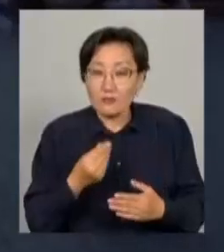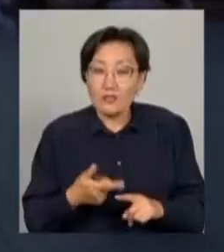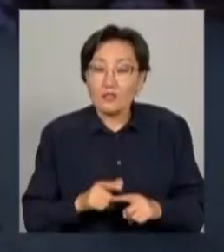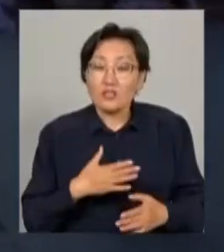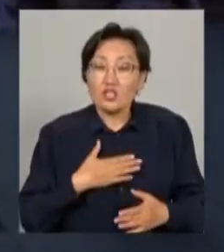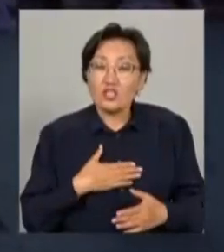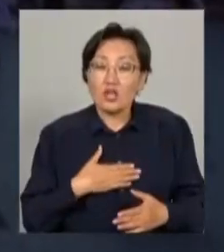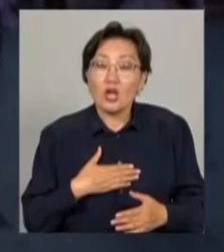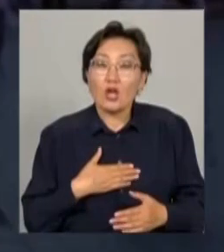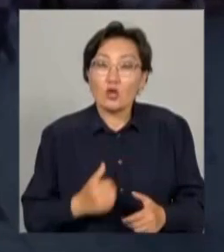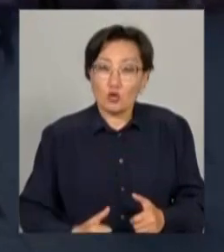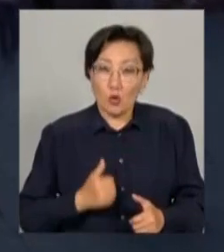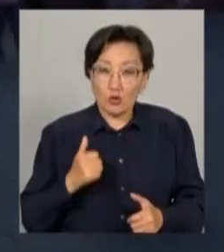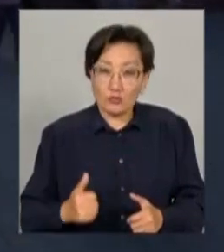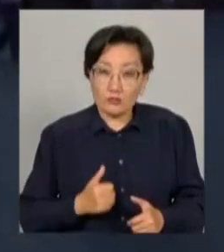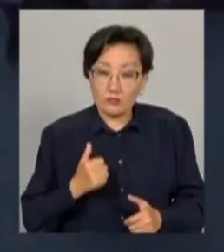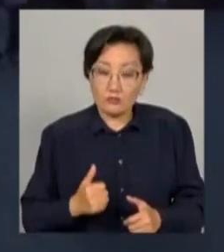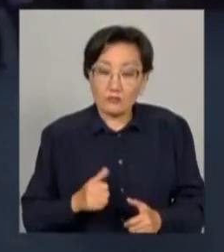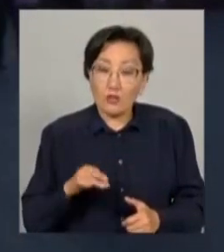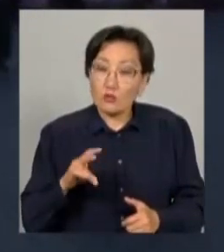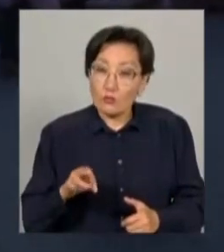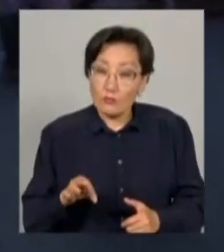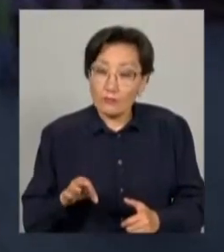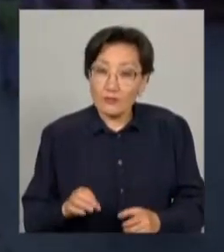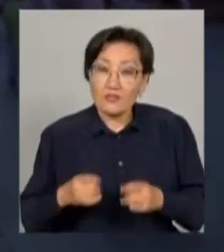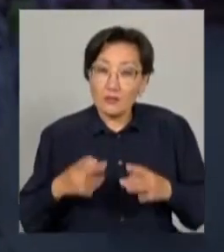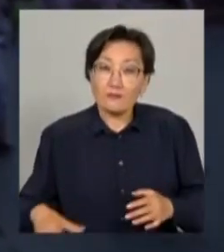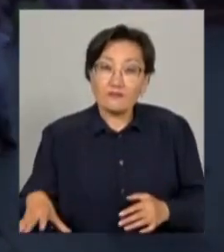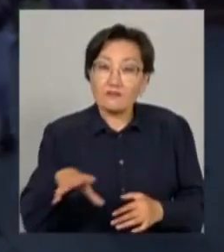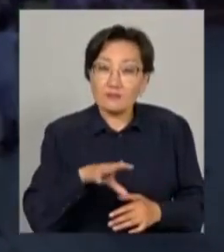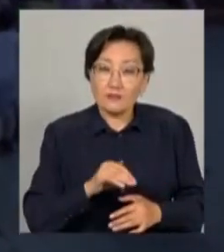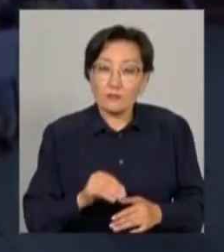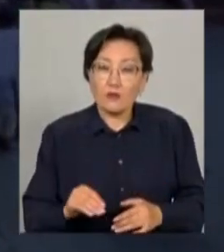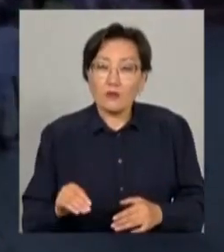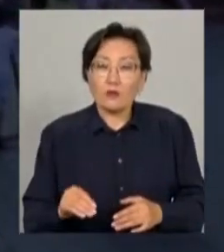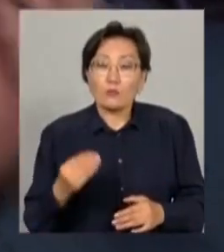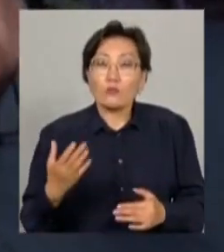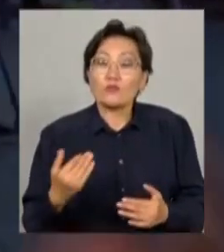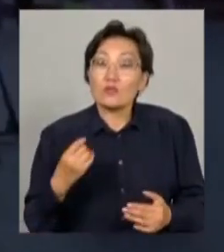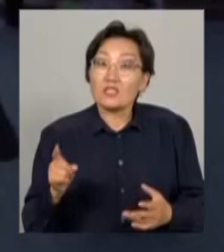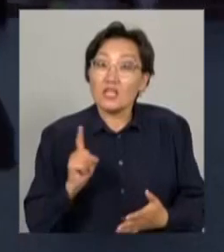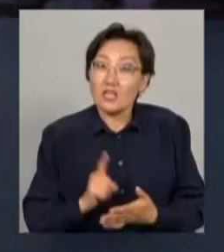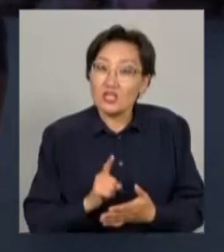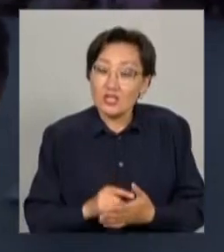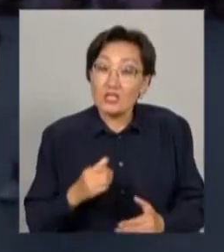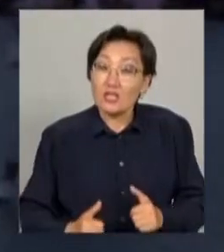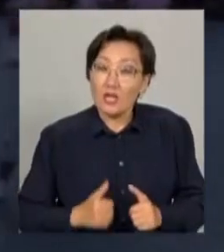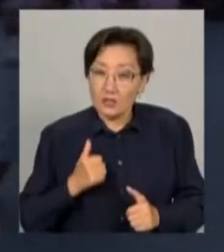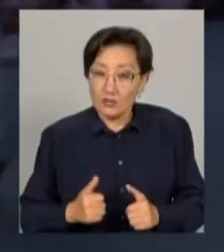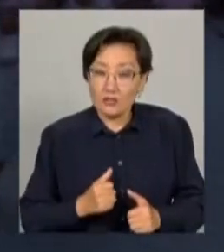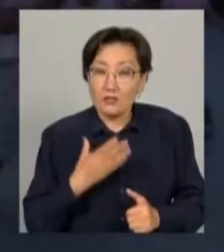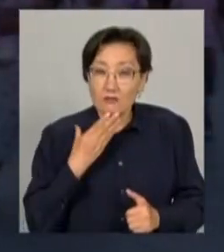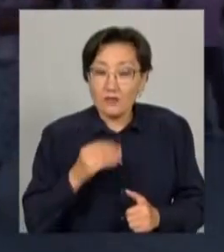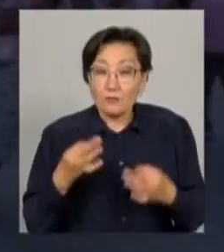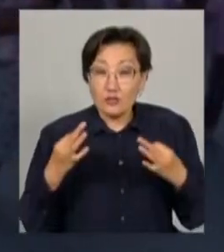наша гордость. Праздничное настроение. С праздником всех. Пусть ценят, пусть гордятся. Это